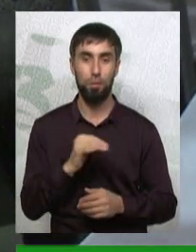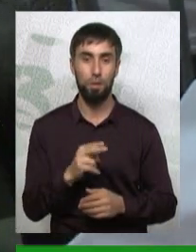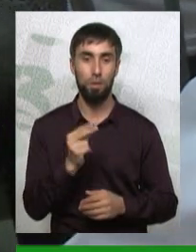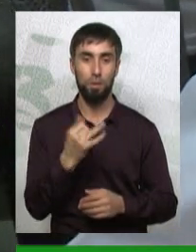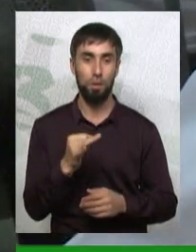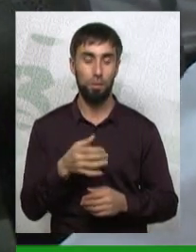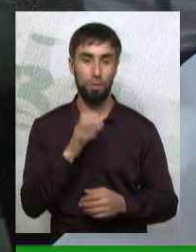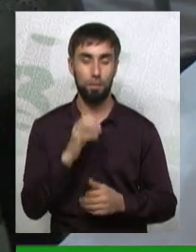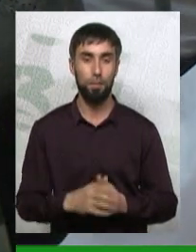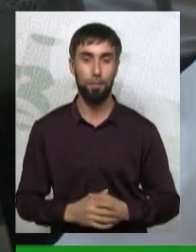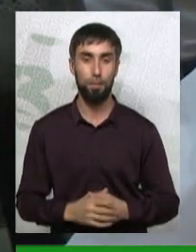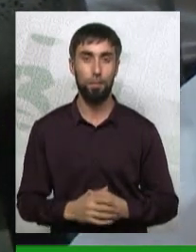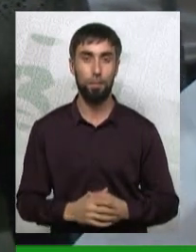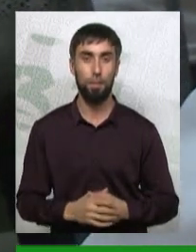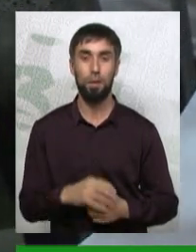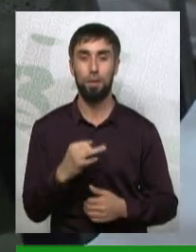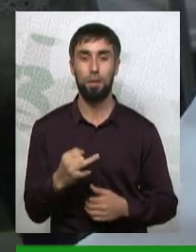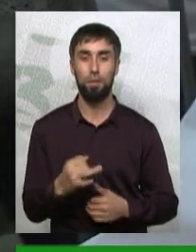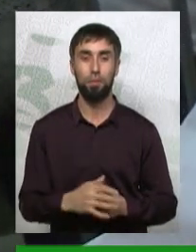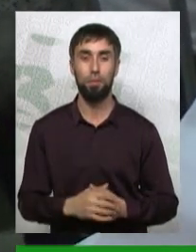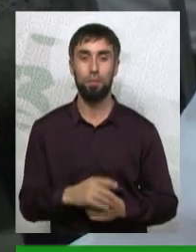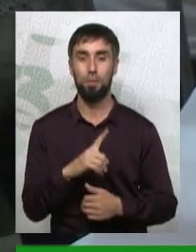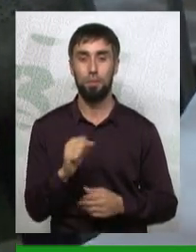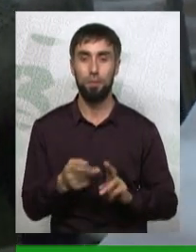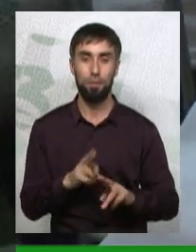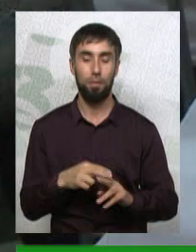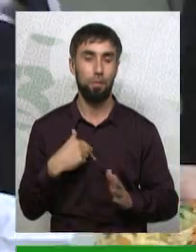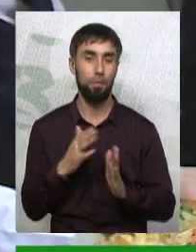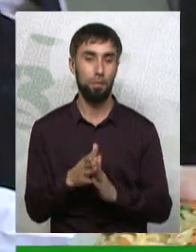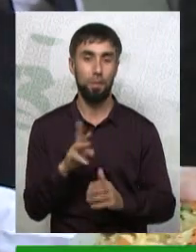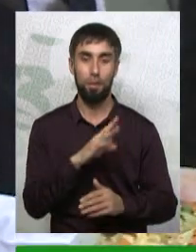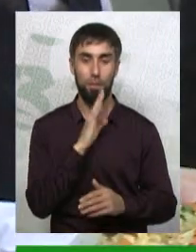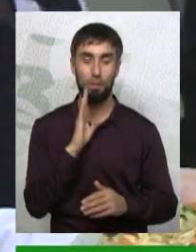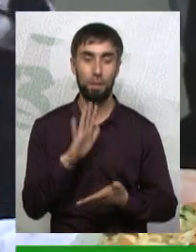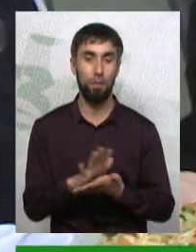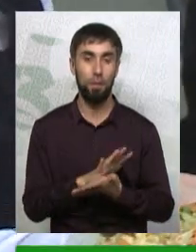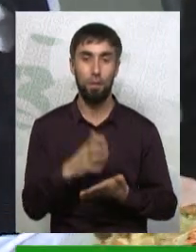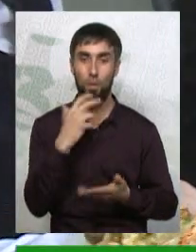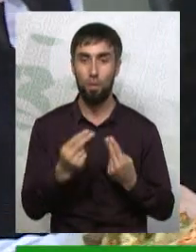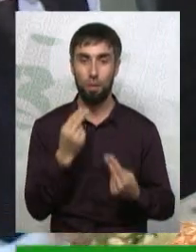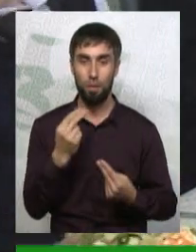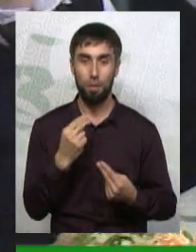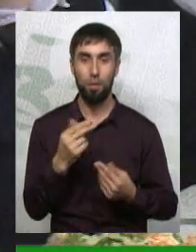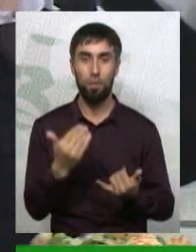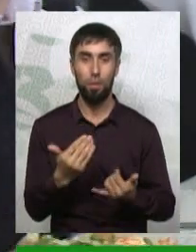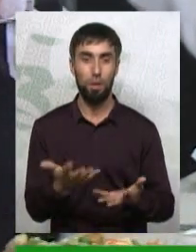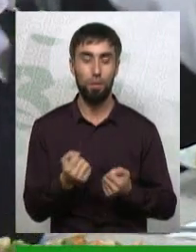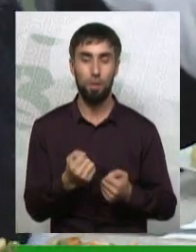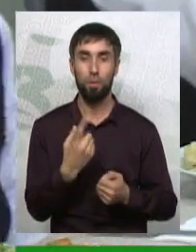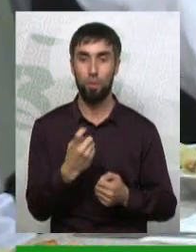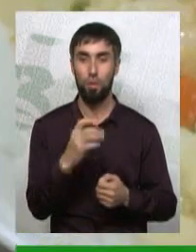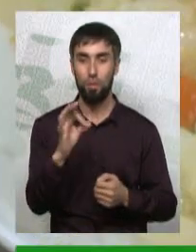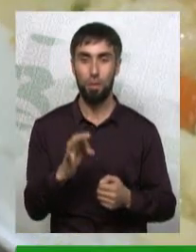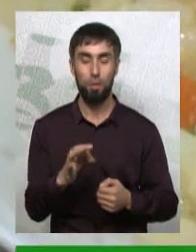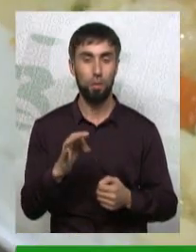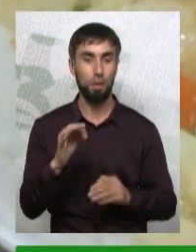чаем пить. И из-за этого я их приношу маме. Бесплатное горячее питание сейчас получают